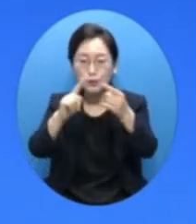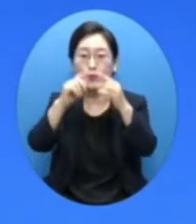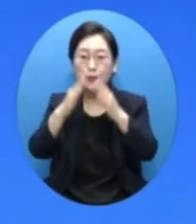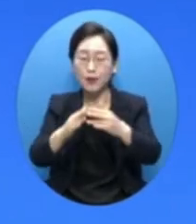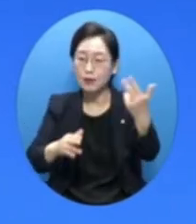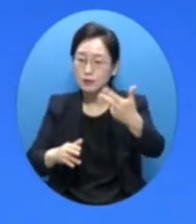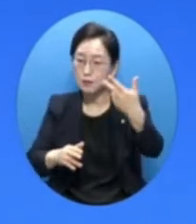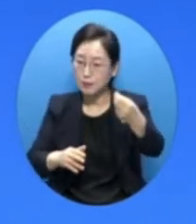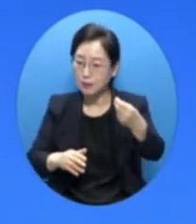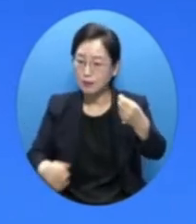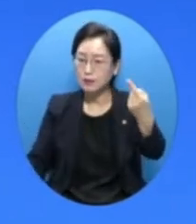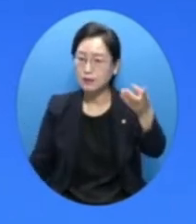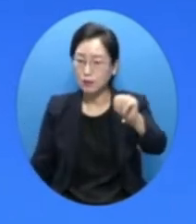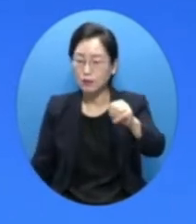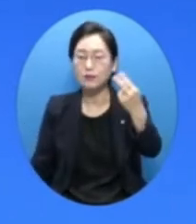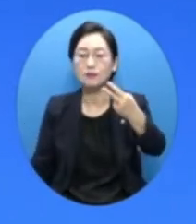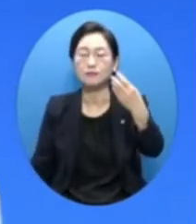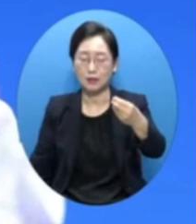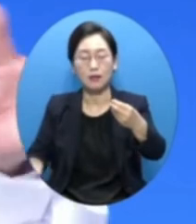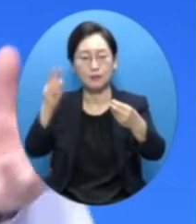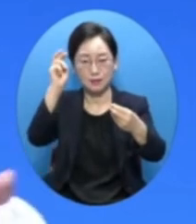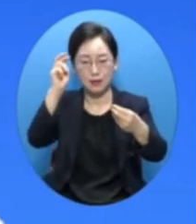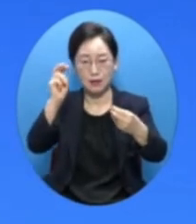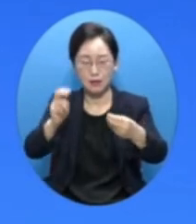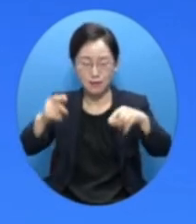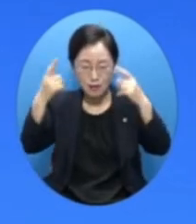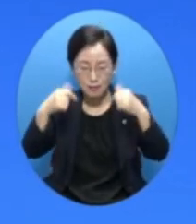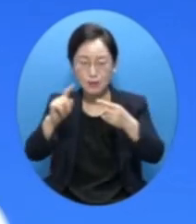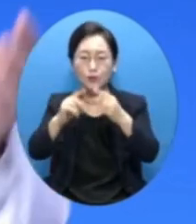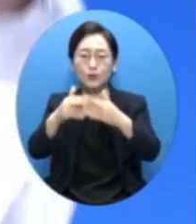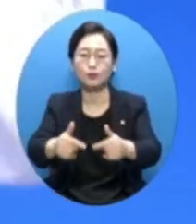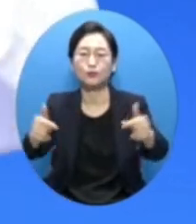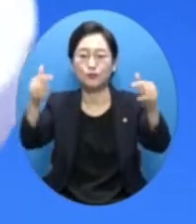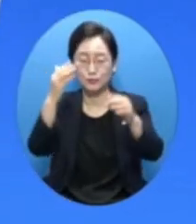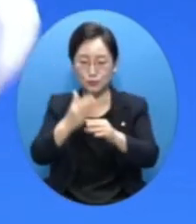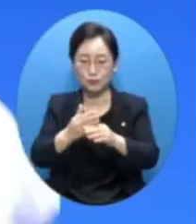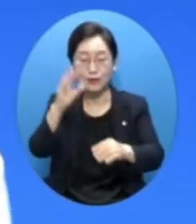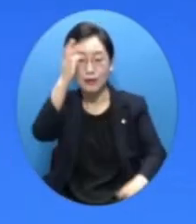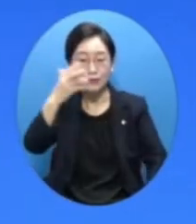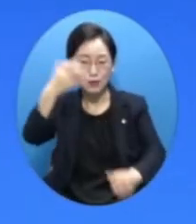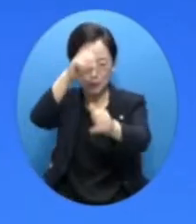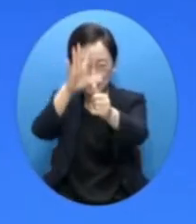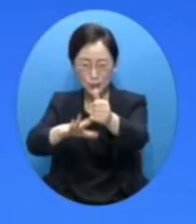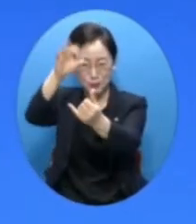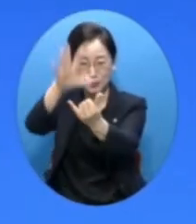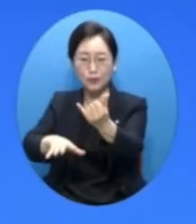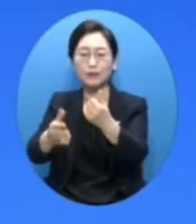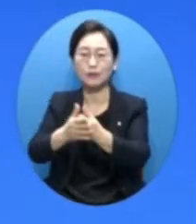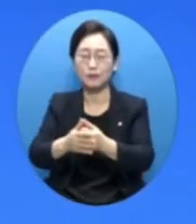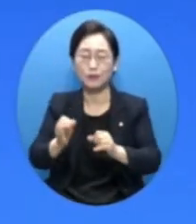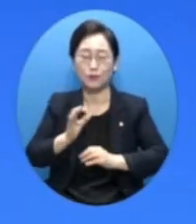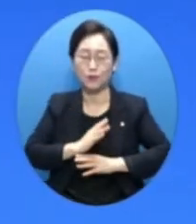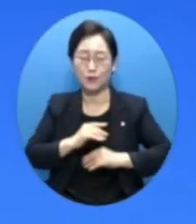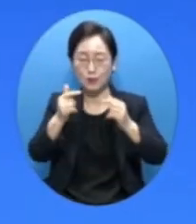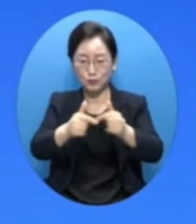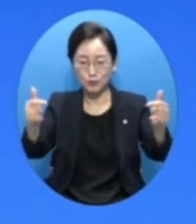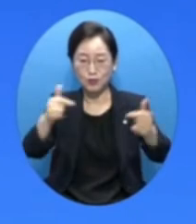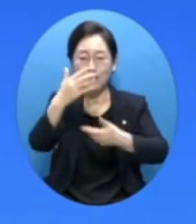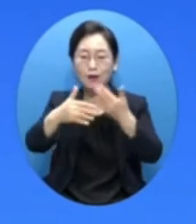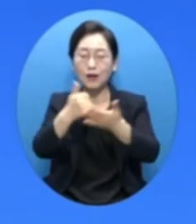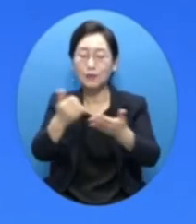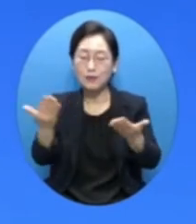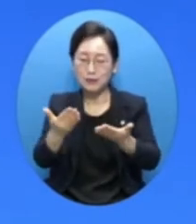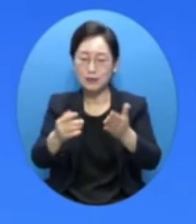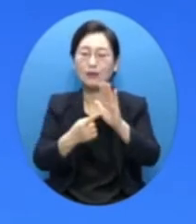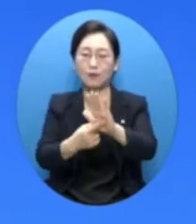7천만에서 한 1억 2천만 이상을 보고 있습니다. 날마다 교회가 부흥하고 있습니다. 성령이 임하면 놀라운 붕이 일어나는 것입니다. 하나님의 역사가 나타나게 되는